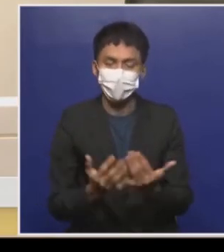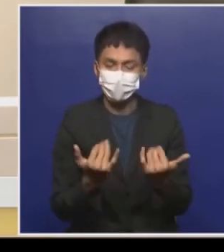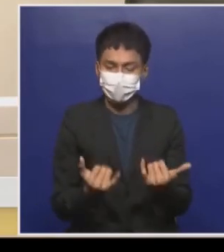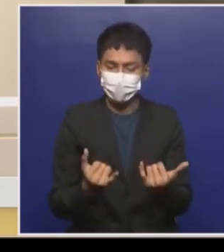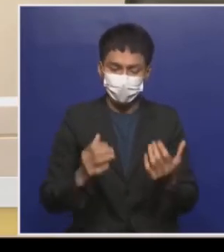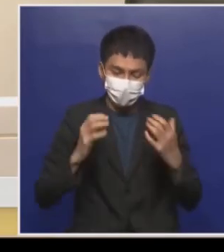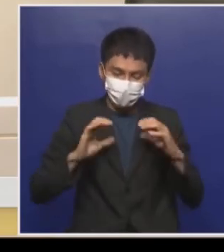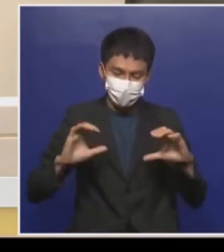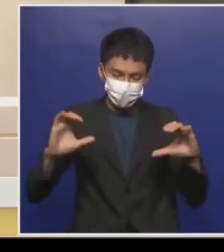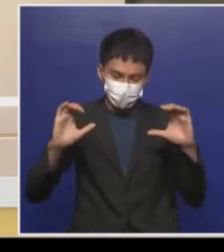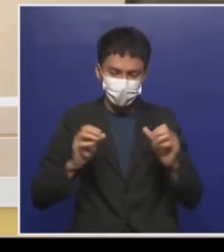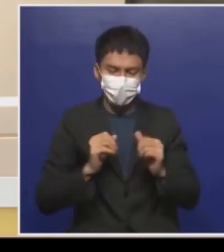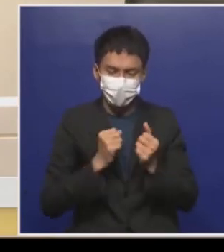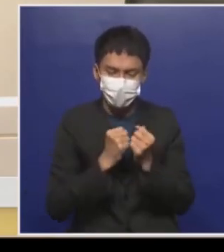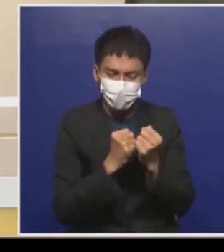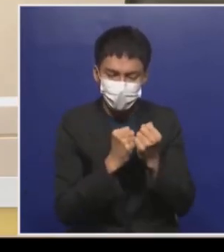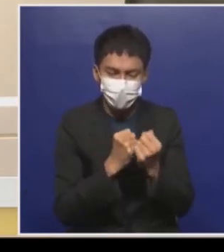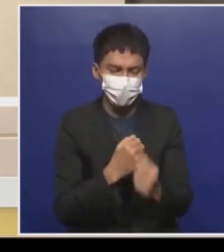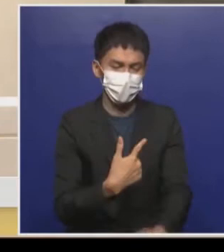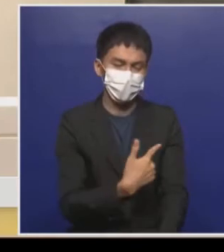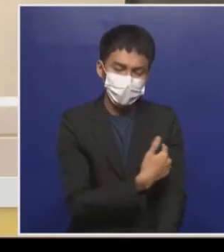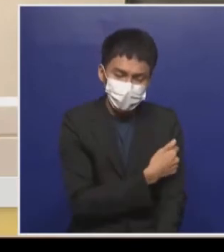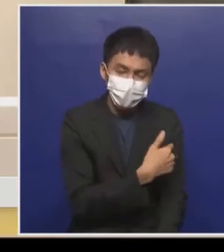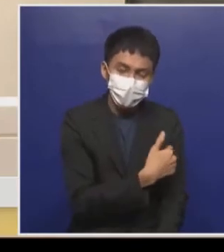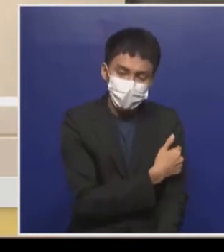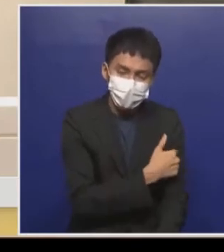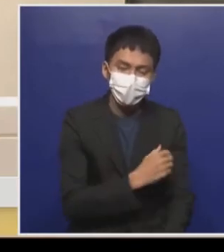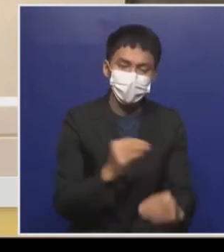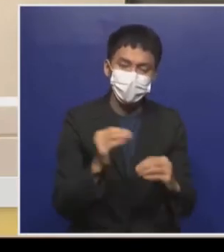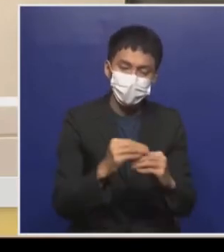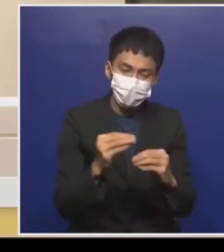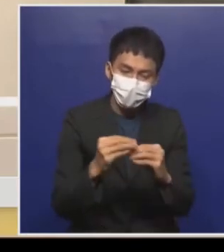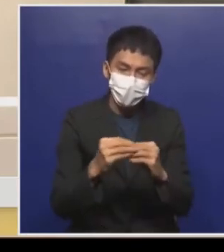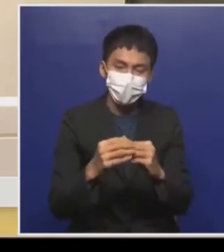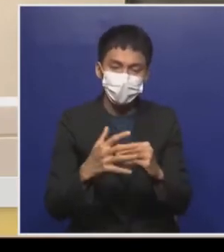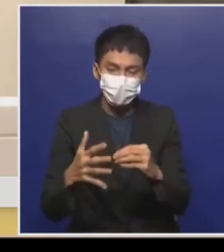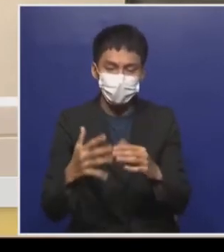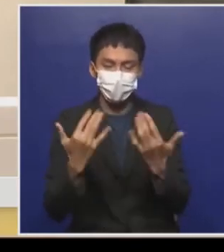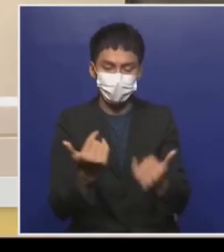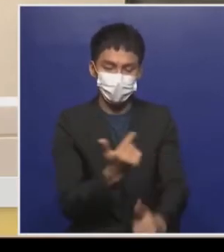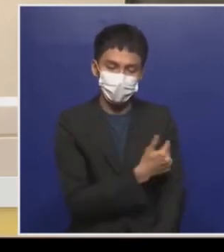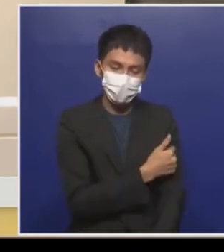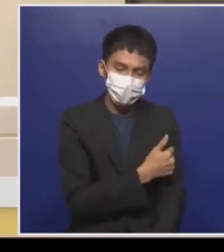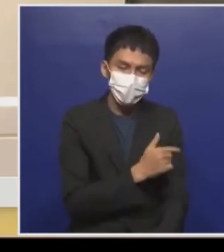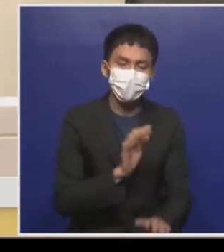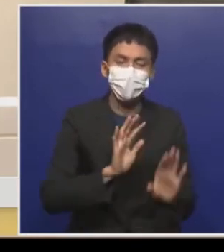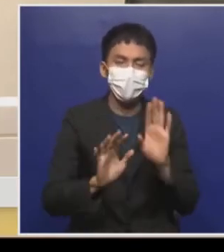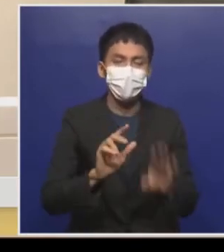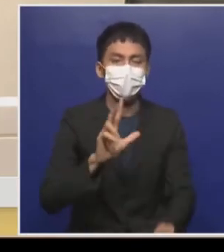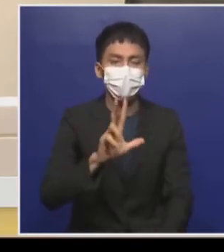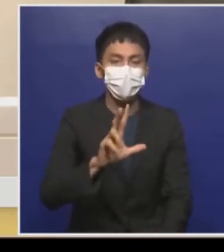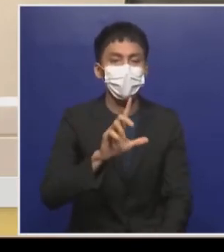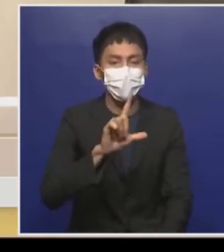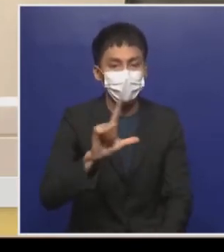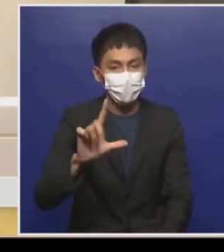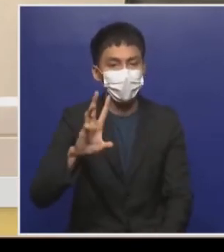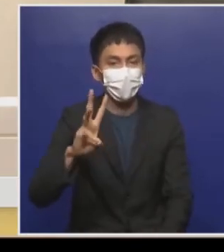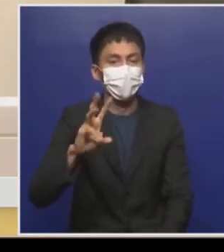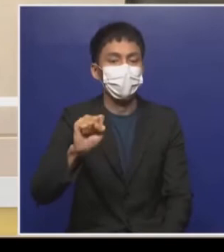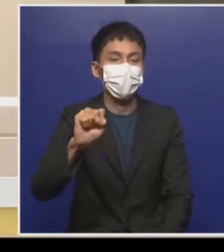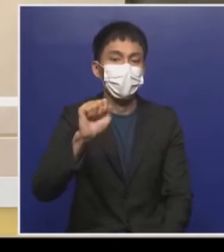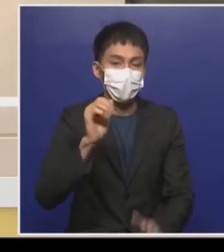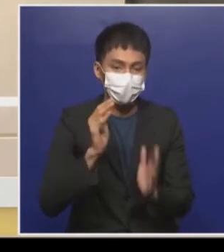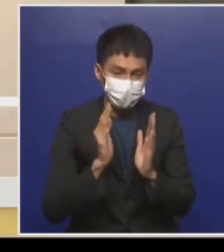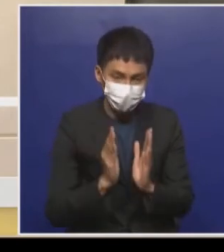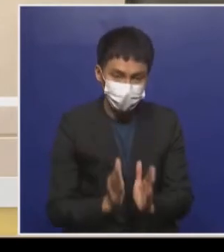ฉีดวัคซีนให้ได้มากที่สุดก็ฉดไปแล้วประมาณ 3,600,000 คนแต่อยากจะกราบเฮ